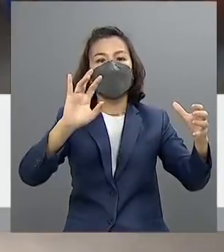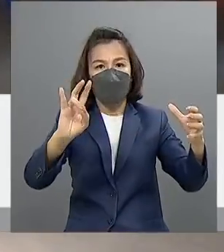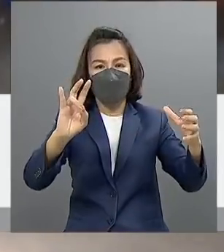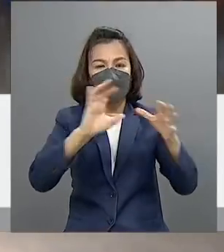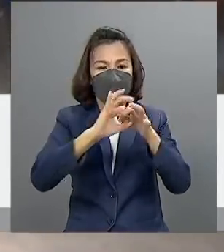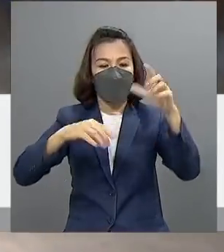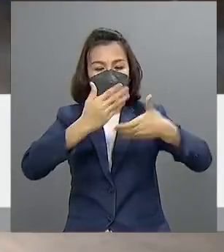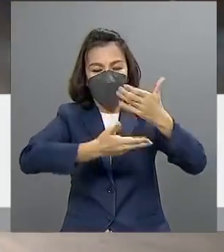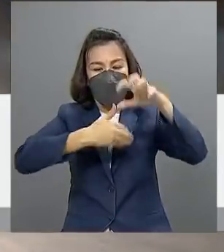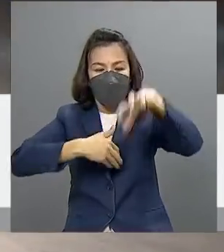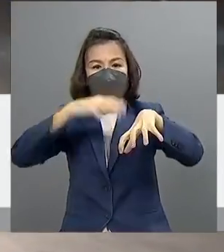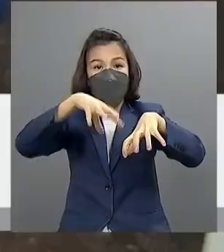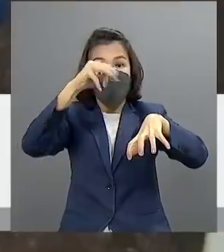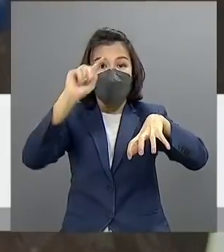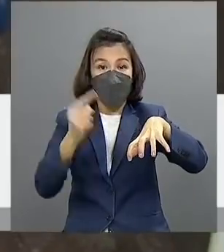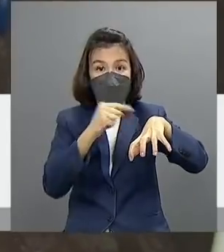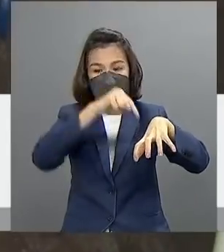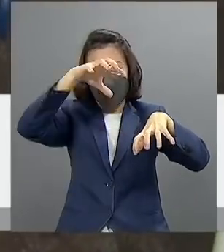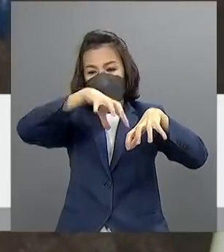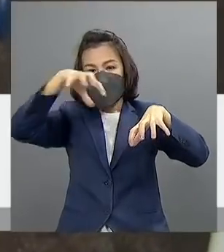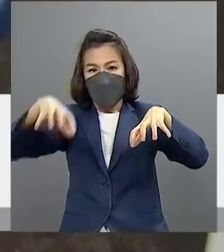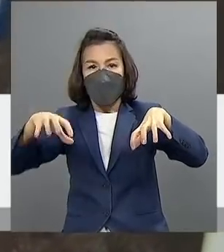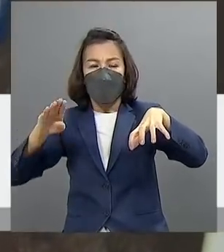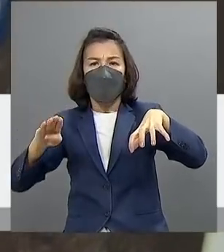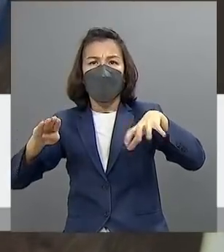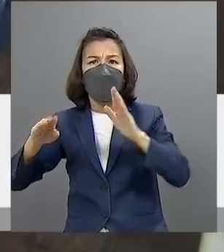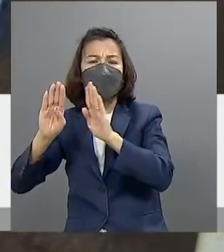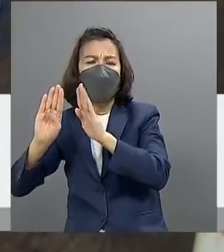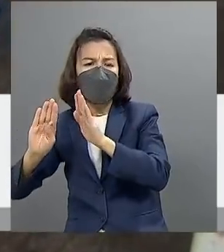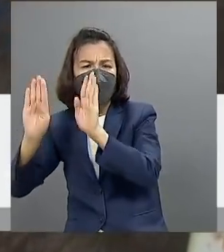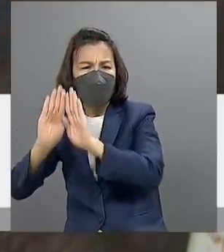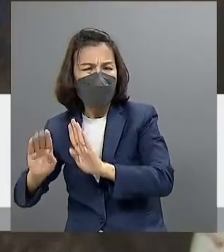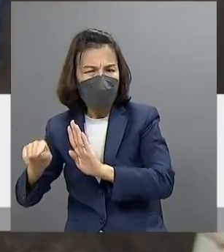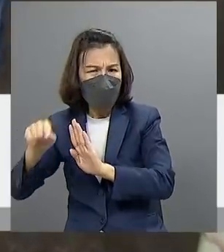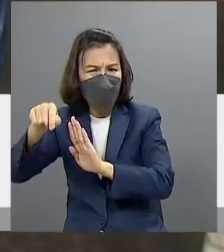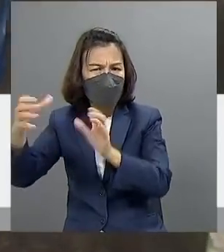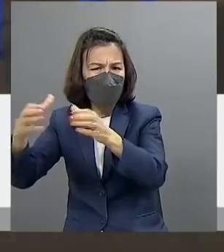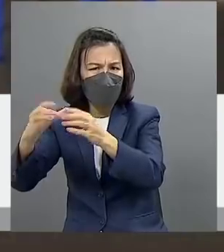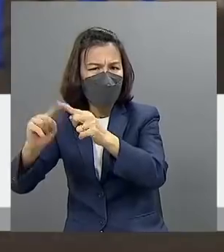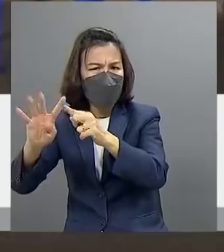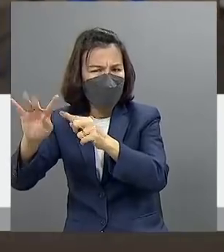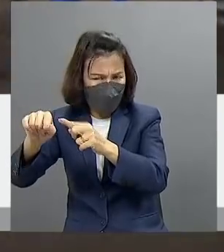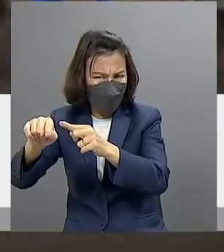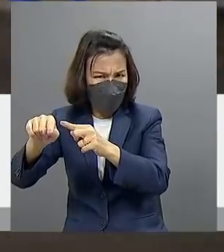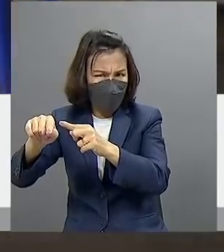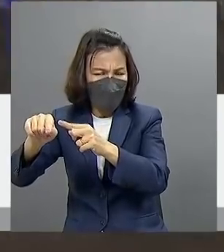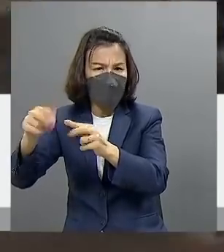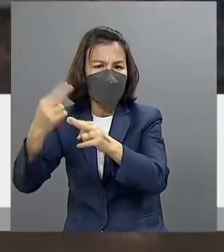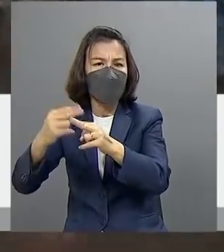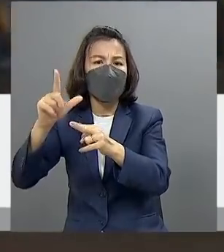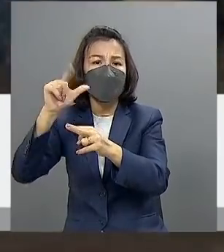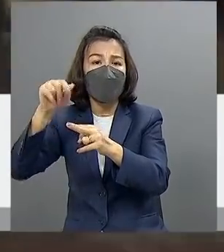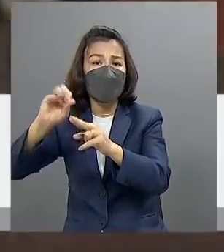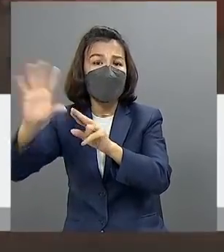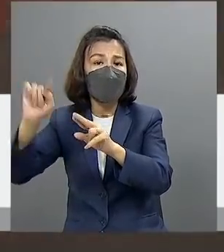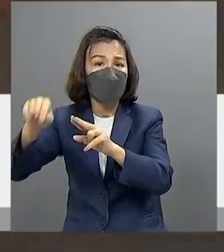ได้แก่พลาสเตอร์บ้านขุนช่างเคี่ยนพลาสเตอร์หมู่ 4ตำบลกองแขกอำเภอแม่แจ่มพลาสเตอร์สภ.